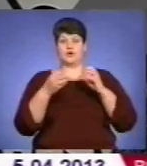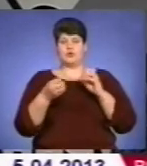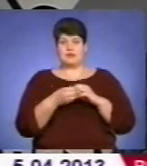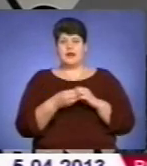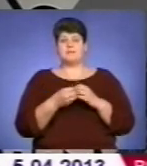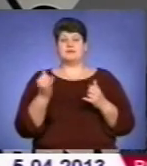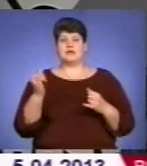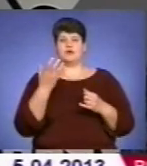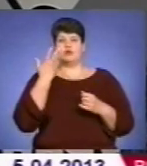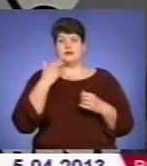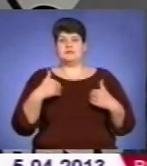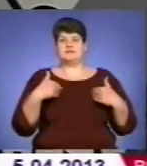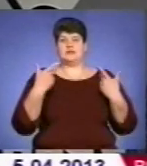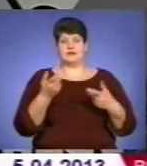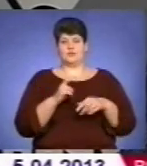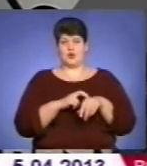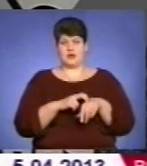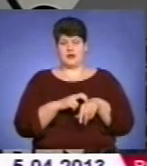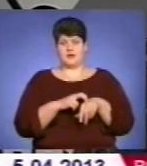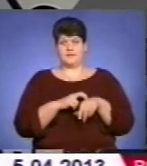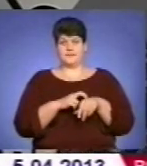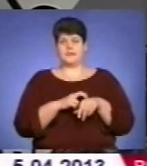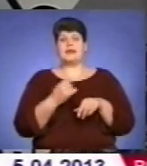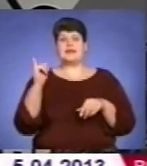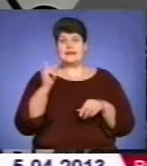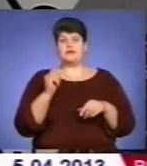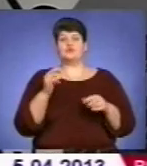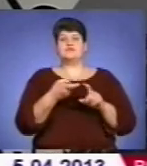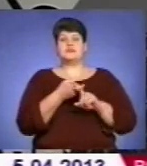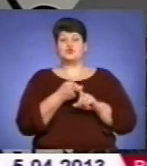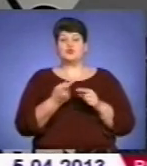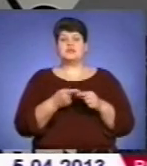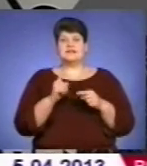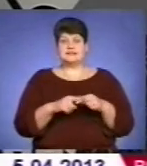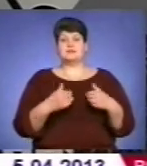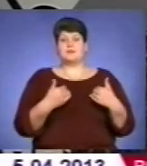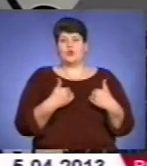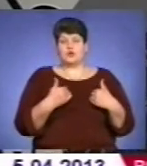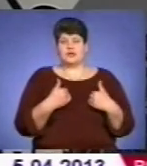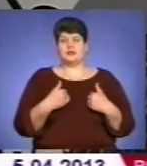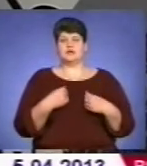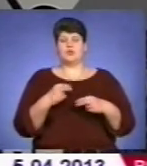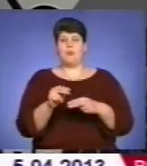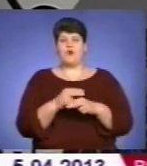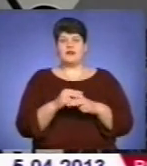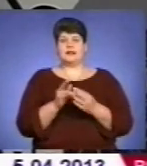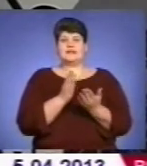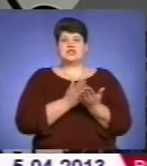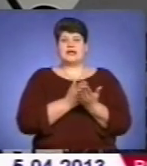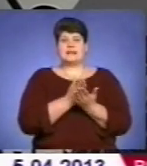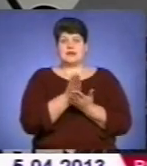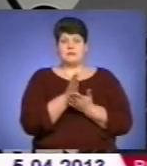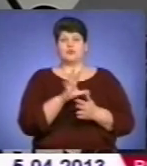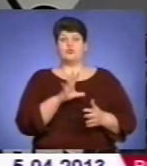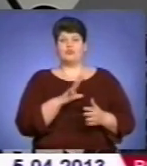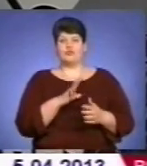ми звертаємось до лікарів. І у зв'язку з цим я би хотіла, що саме профілактичний напрямок є